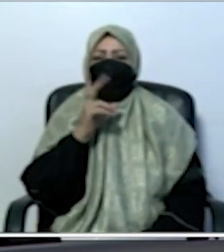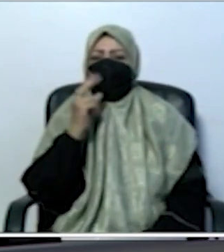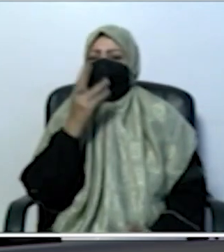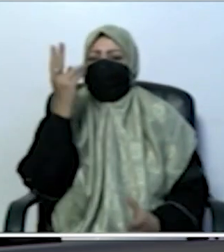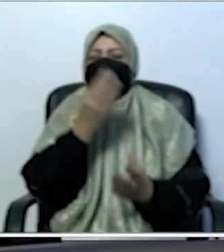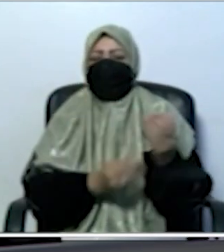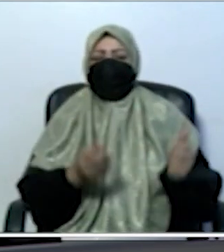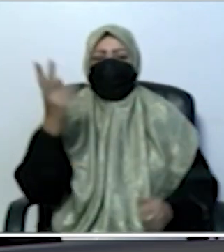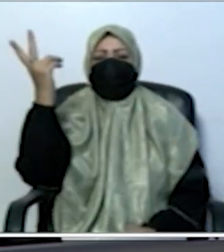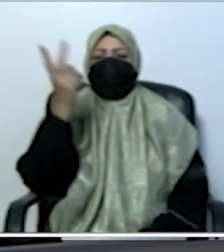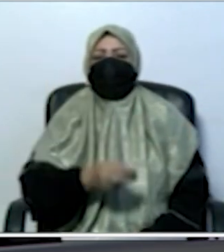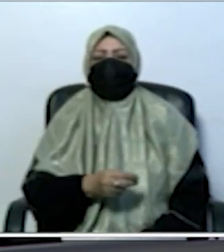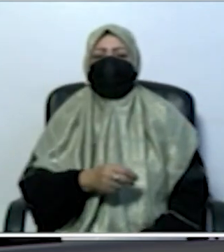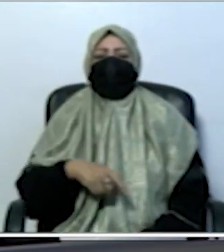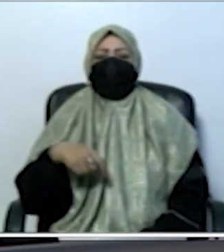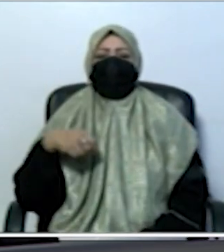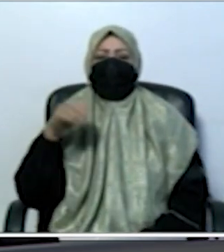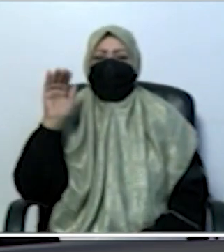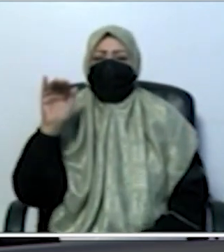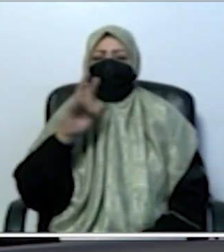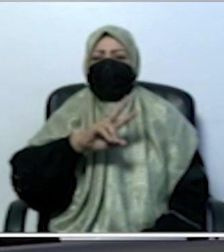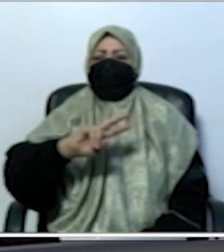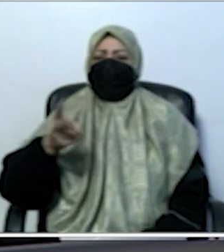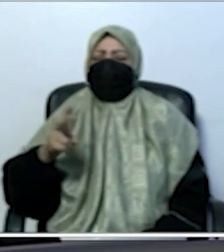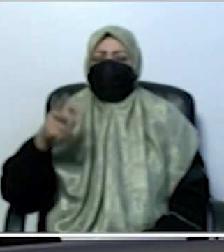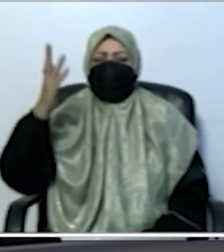تصادفوا وقت استجابة دعوة فيستجاب لكم.